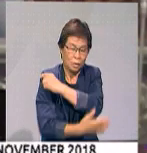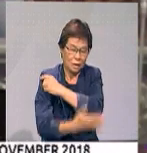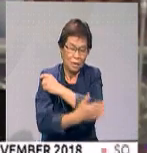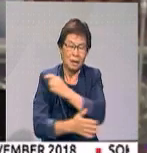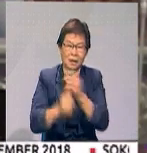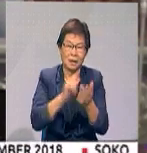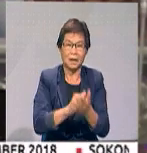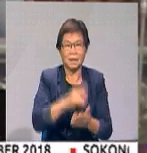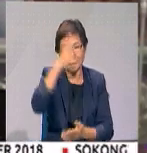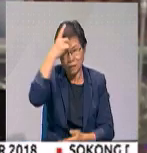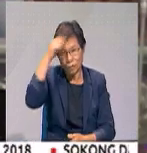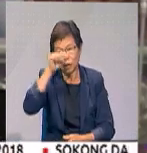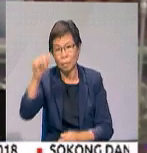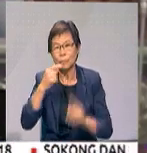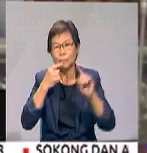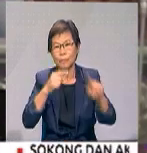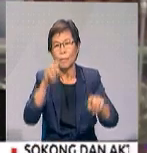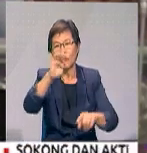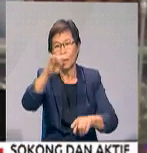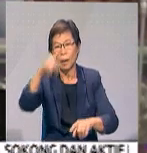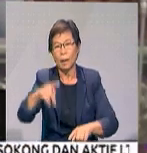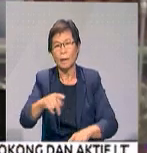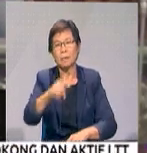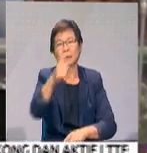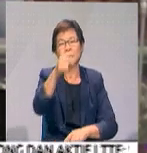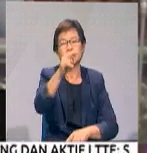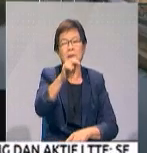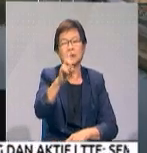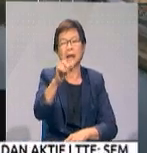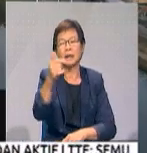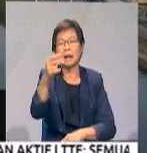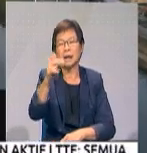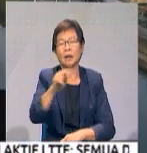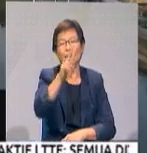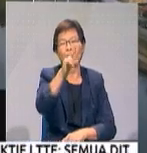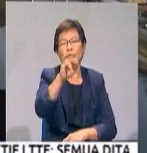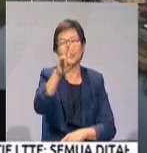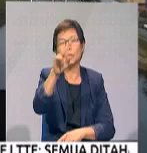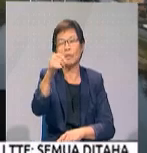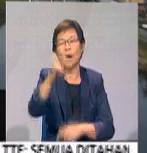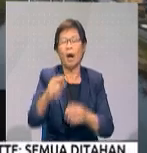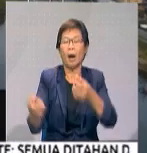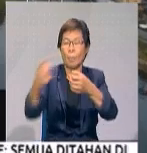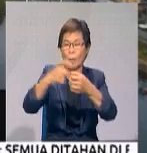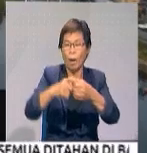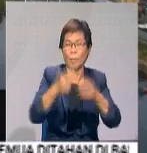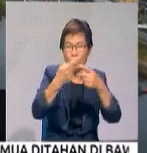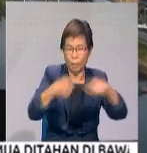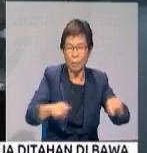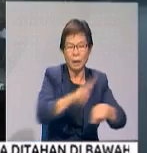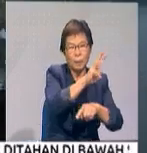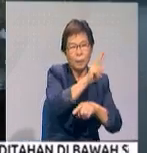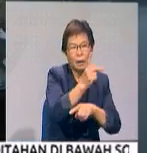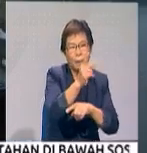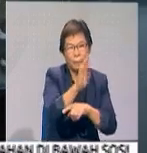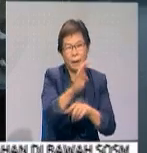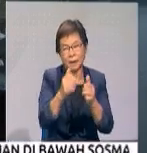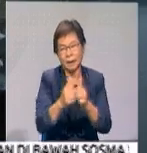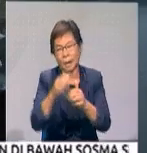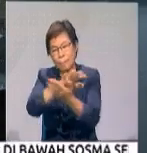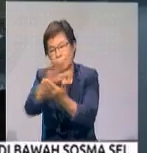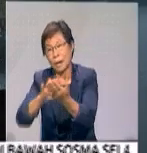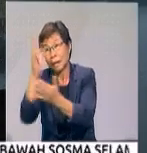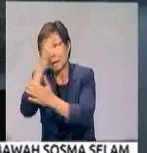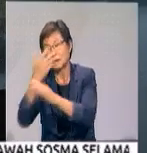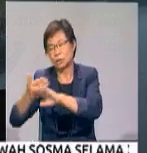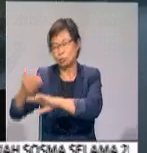Datuk Seri Azmin menjawab pertanyaan Ahli Parlimen Sandakan Vivian Huang Shir berhubung perbezaan antara WKB dengan pelan-pelan